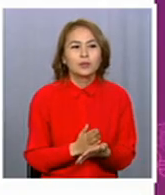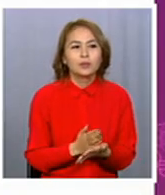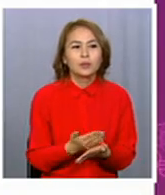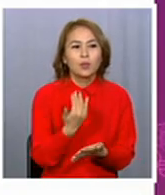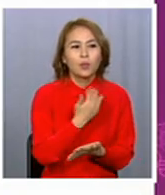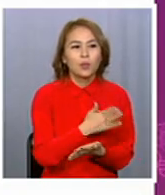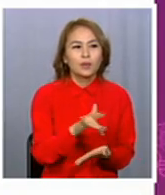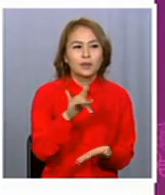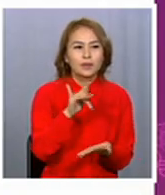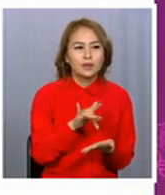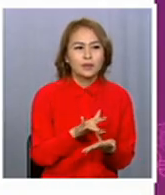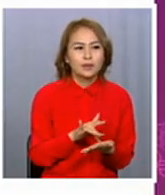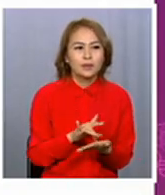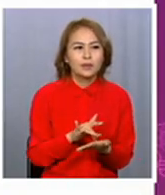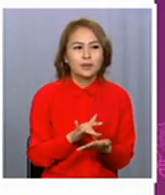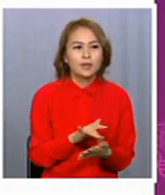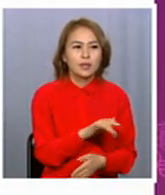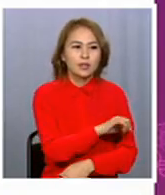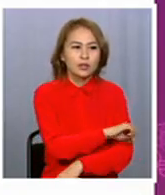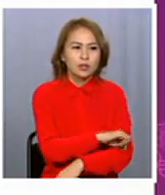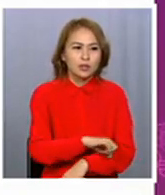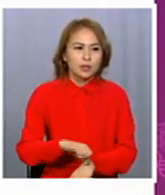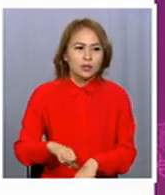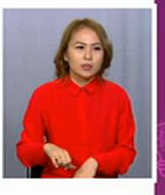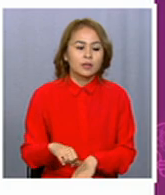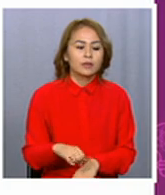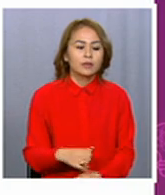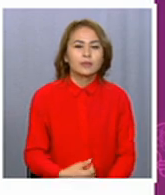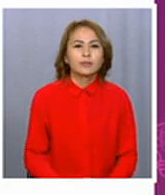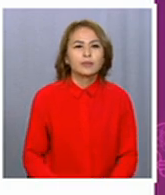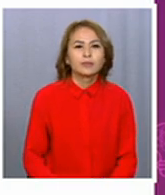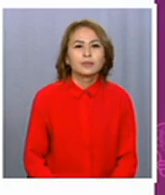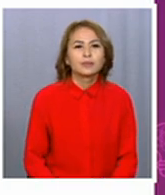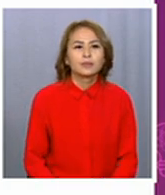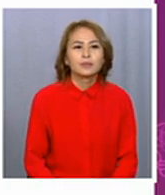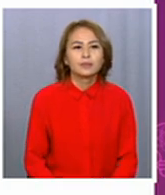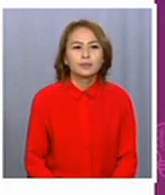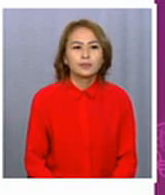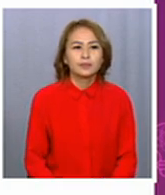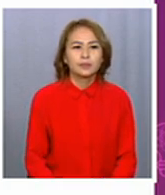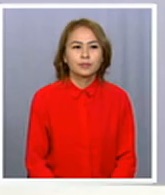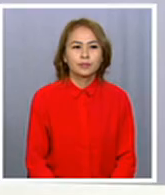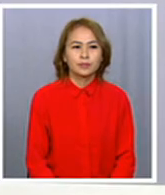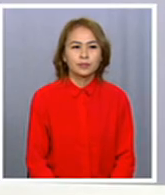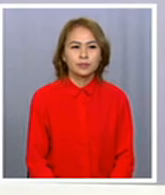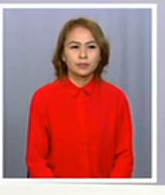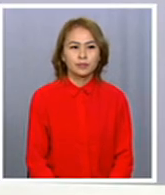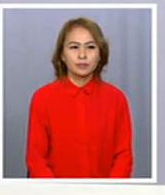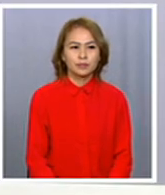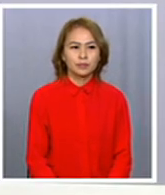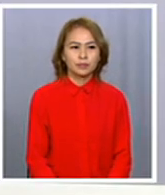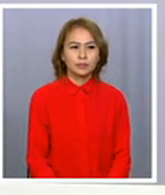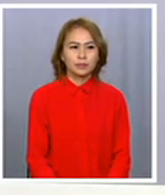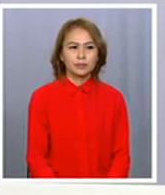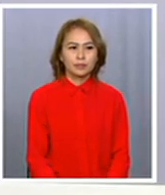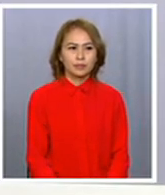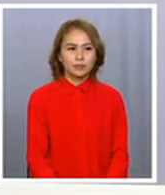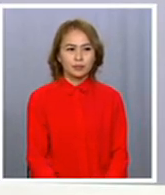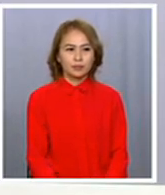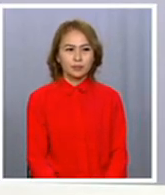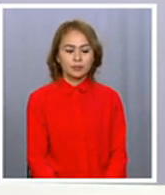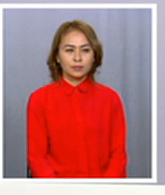тұрады, және оның центр балар сызғышта сызықпен белгіленеді. Осыған оқиық болайық.